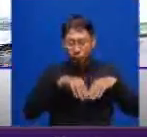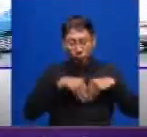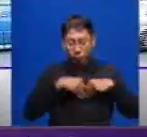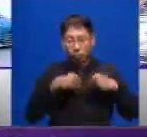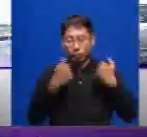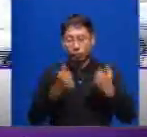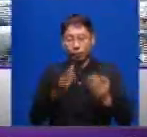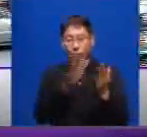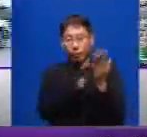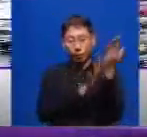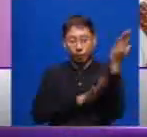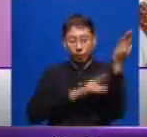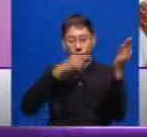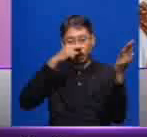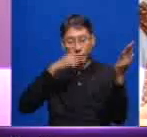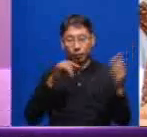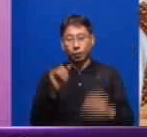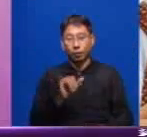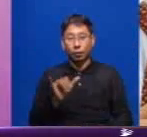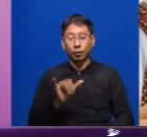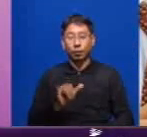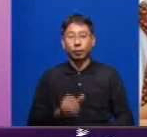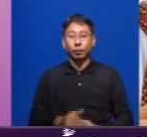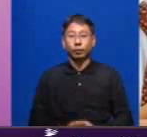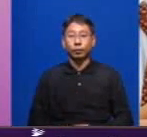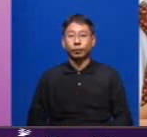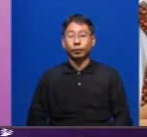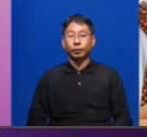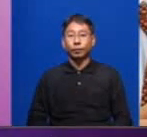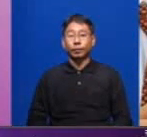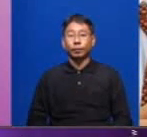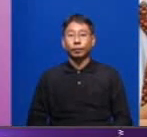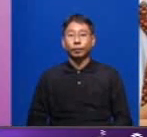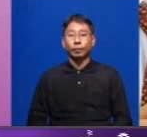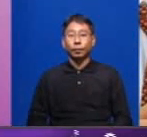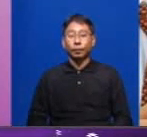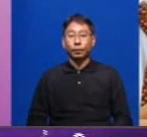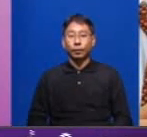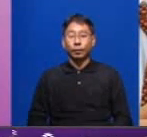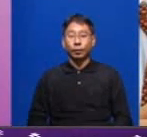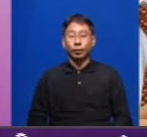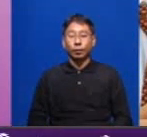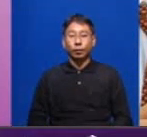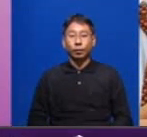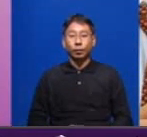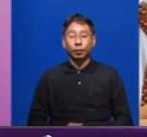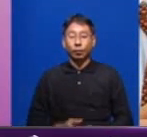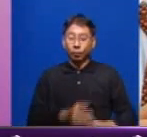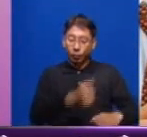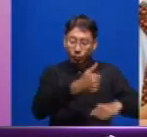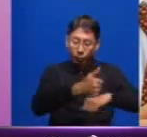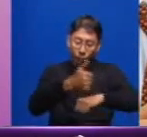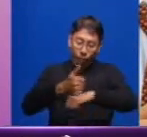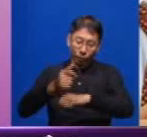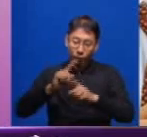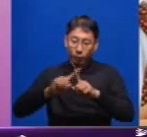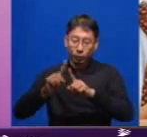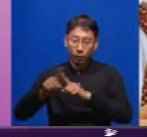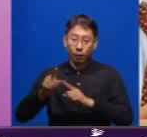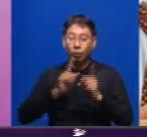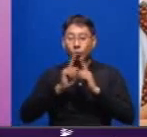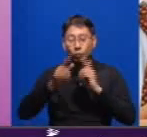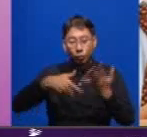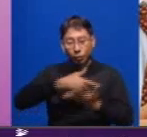การณ์ในประเทศไทย ผมคิดว่าอย่างผู้ประกอบการหลายคนก็ที่ได้พูดกันถึงว่าภาพลักษณ์หรือว่าความตึ